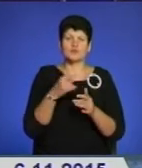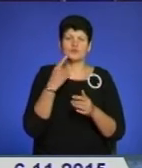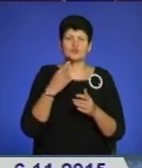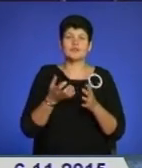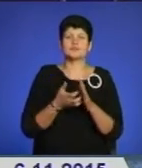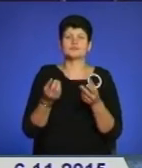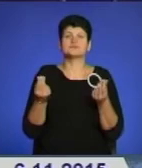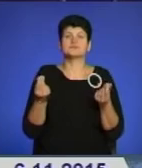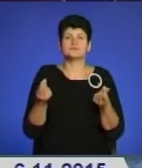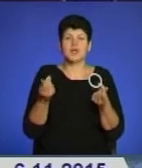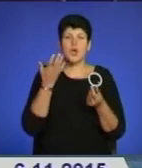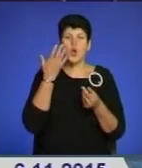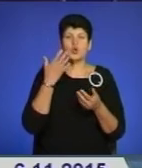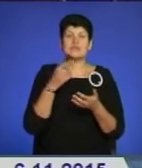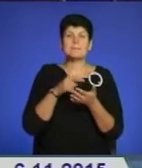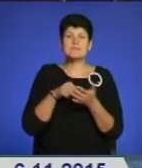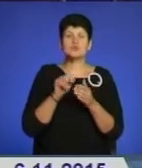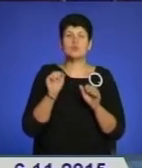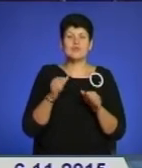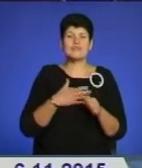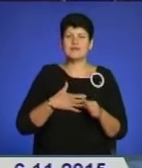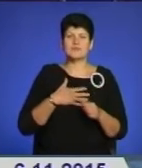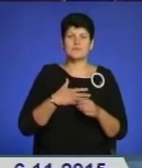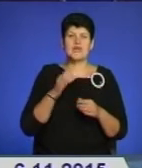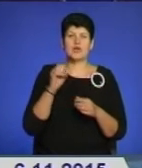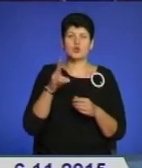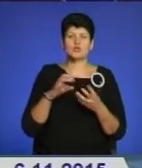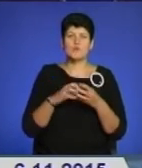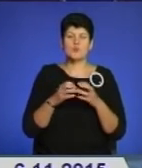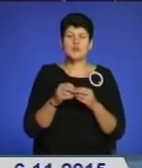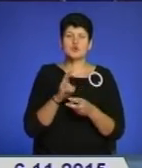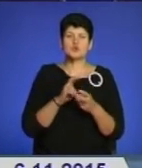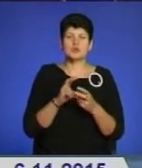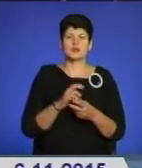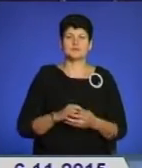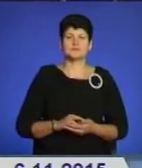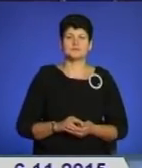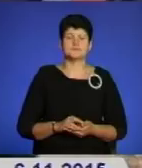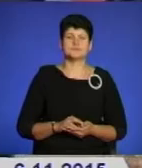нестачу коштів. Коли місто зможе не хвилюватися про екологічну проблему, відповідь шукала Олена Брода.